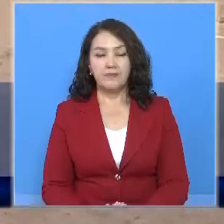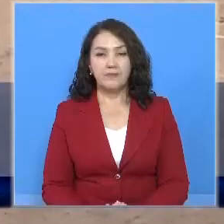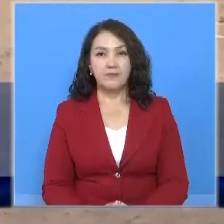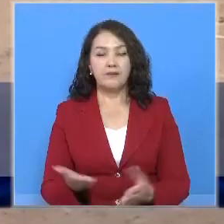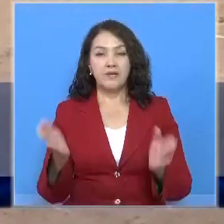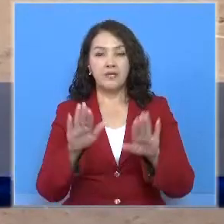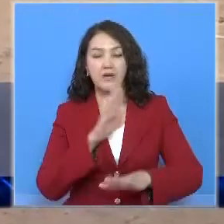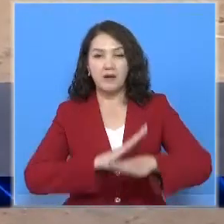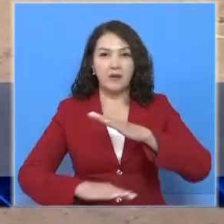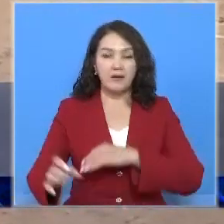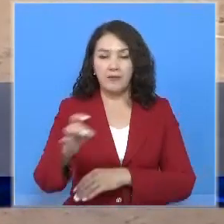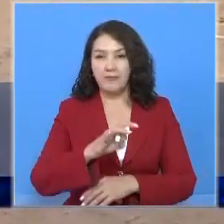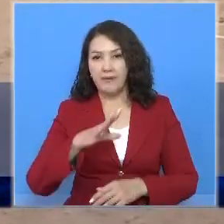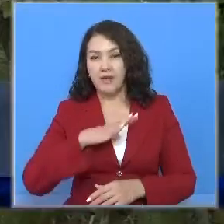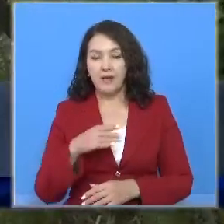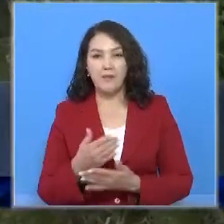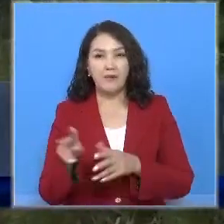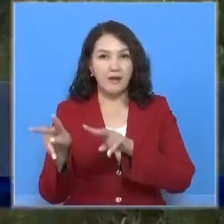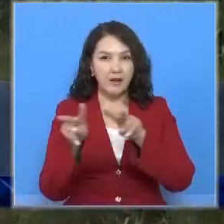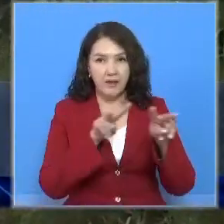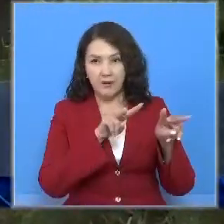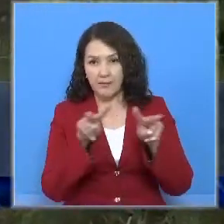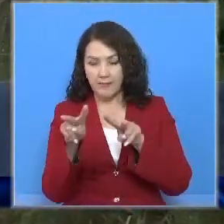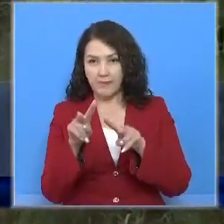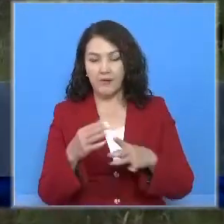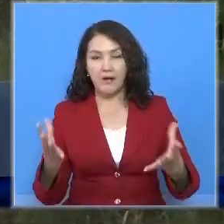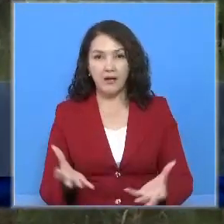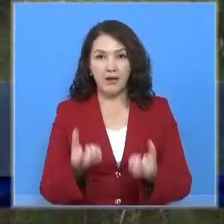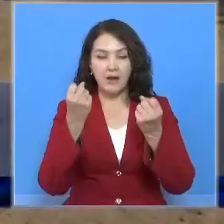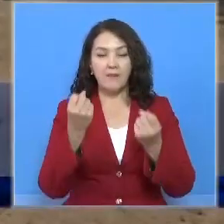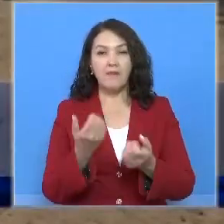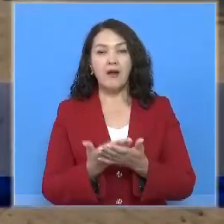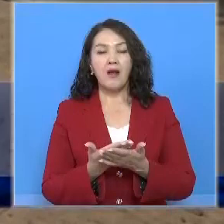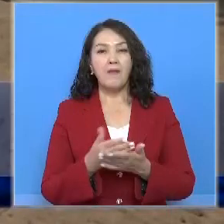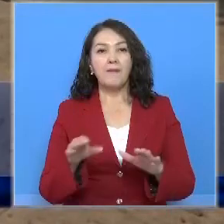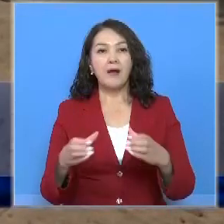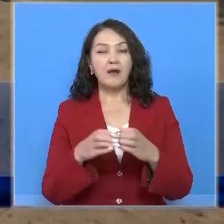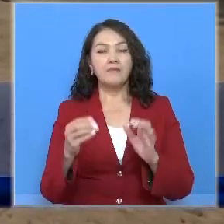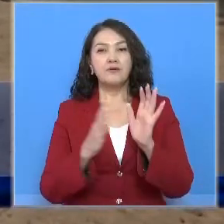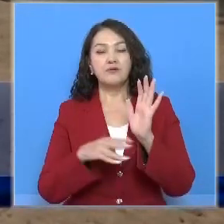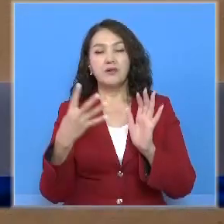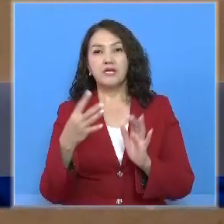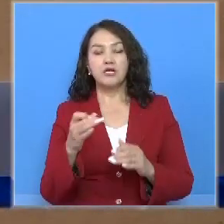Места для купания в регионе находятся под пристальным наблюдением. Спасательными средствами оборудовано